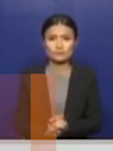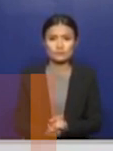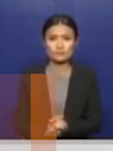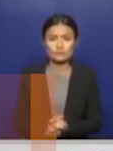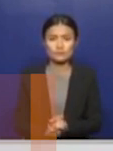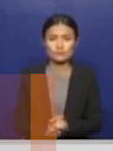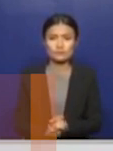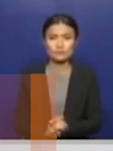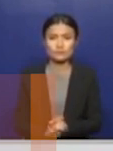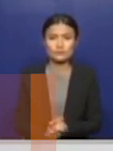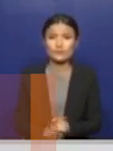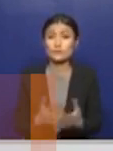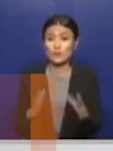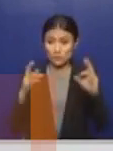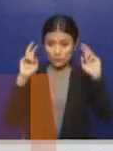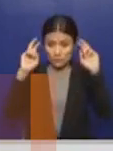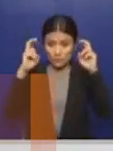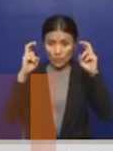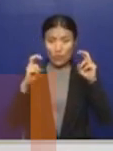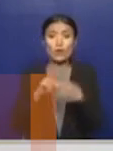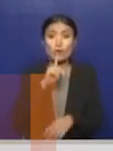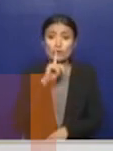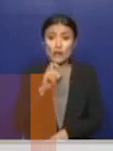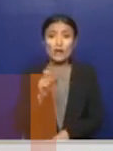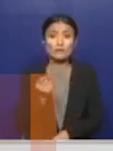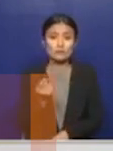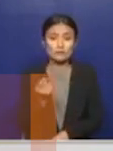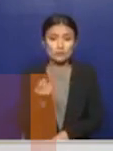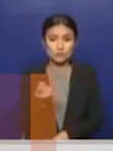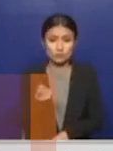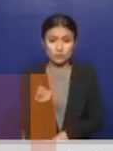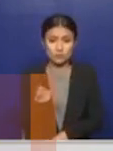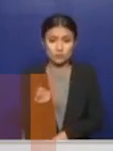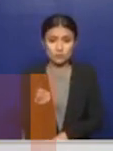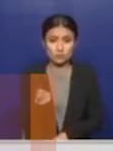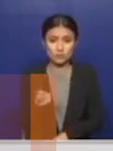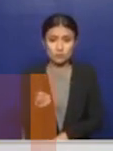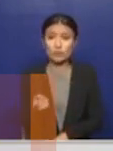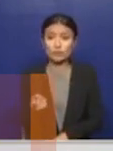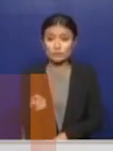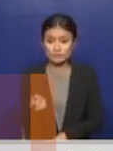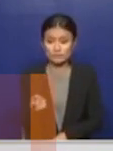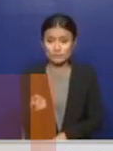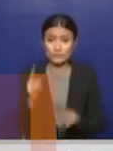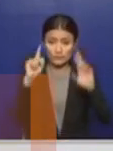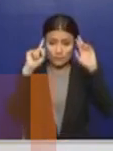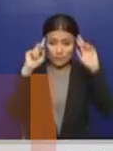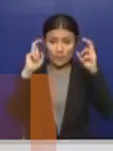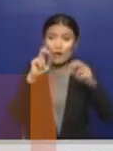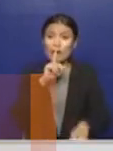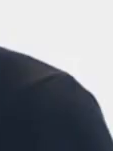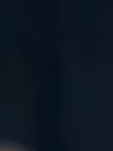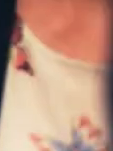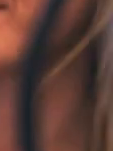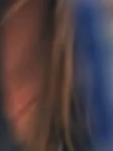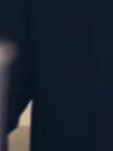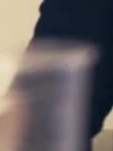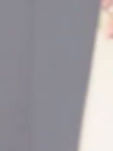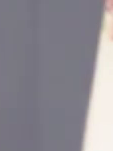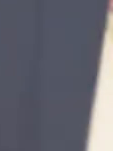ากระทู้ถามสดด้วยวาจาของท่านวิโรจน์ลักขณาขอเลื่อนไปถามในคราวต่อไปนะครับ